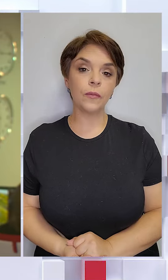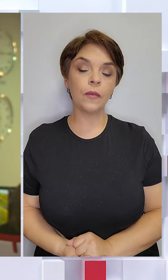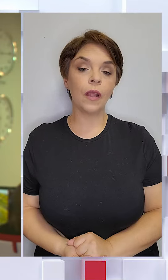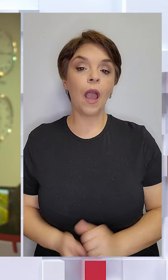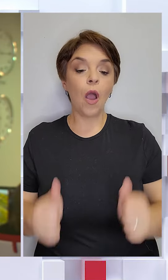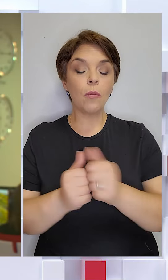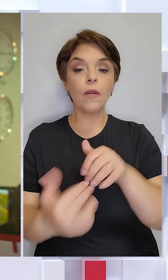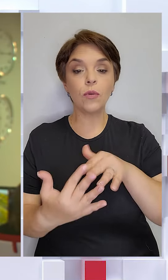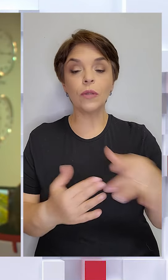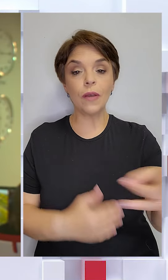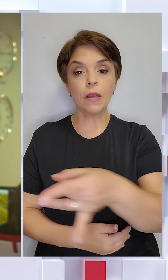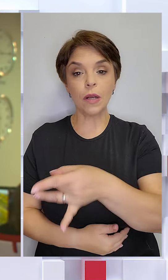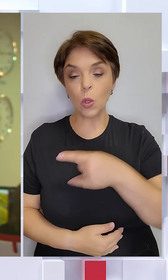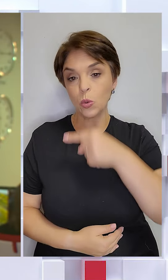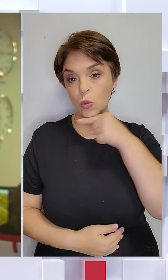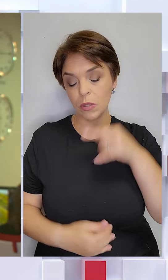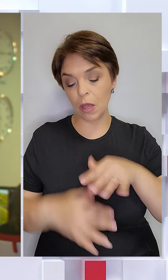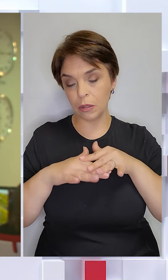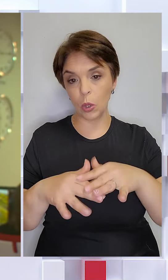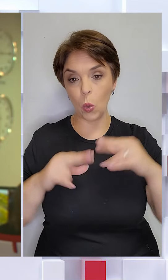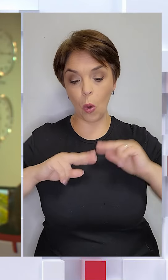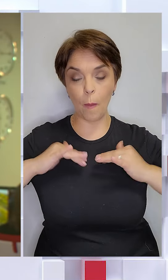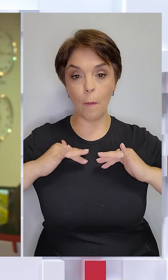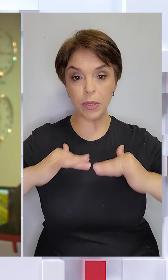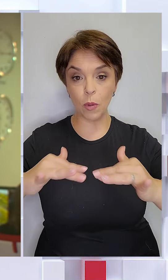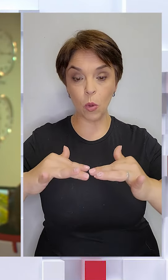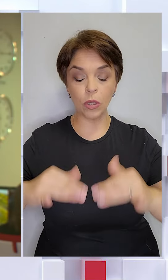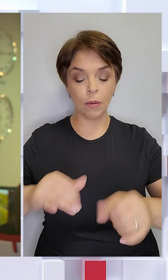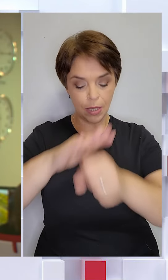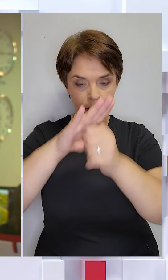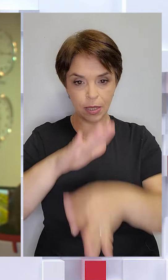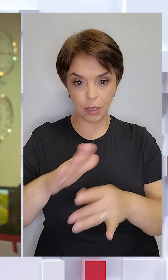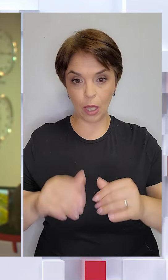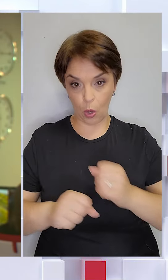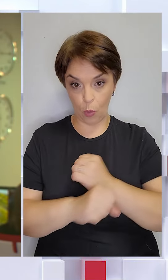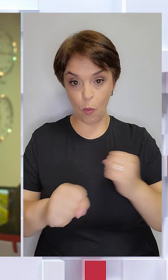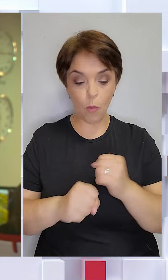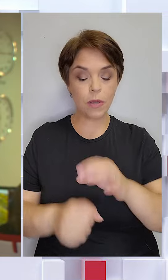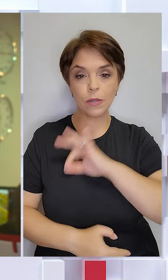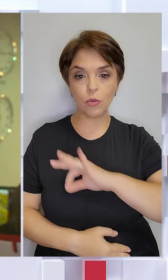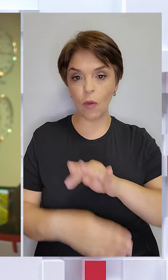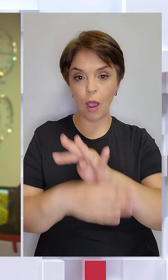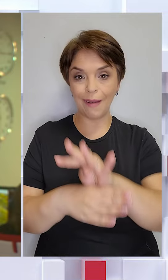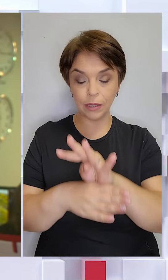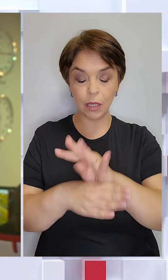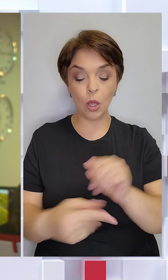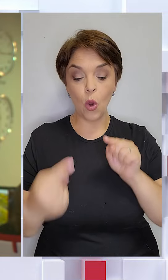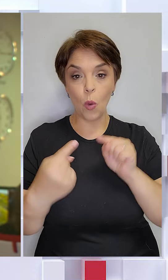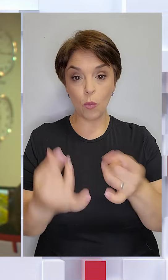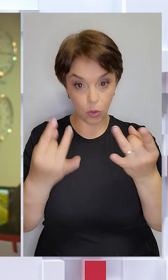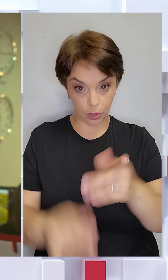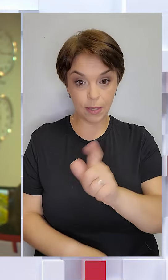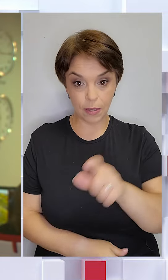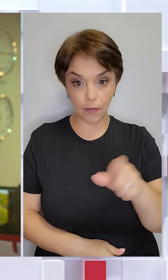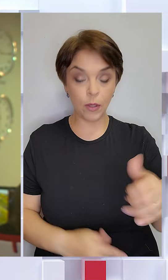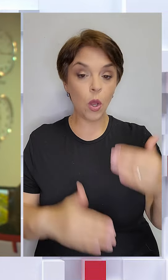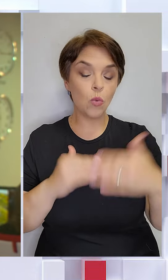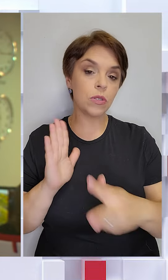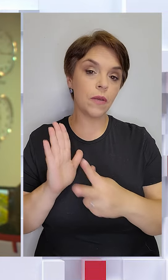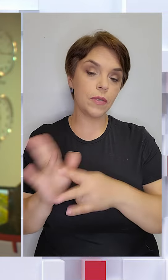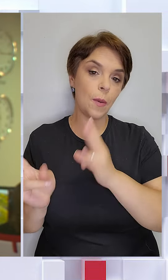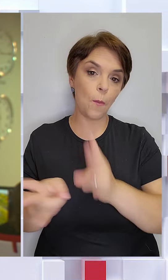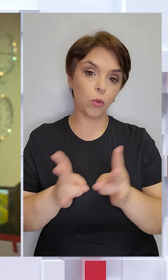У прифронтових регіонах росіяни атакують безпілотниками, скидають авіабомби, застосовують артилерію проти цивільних. Уже